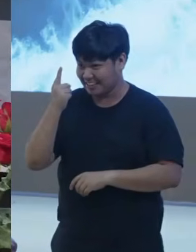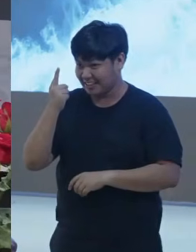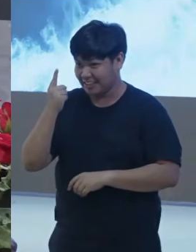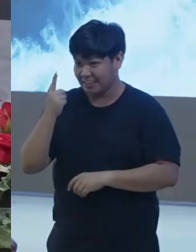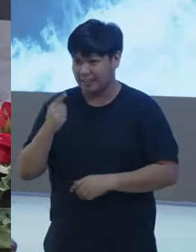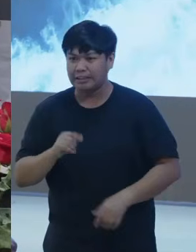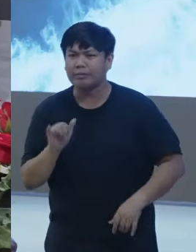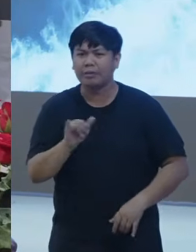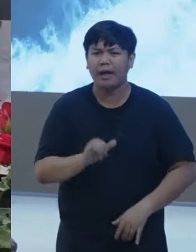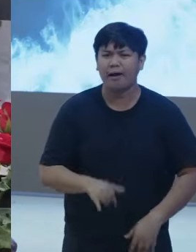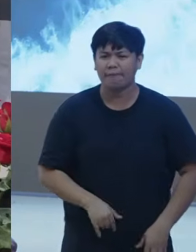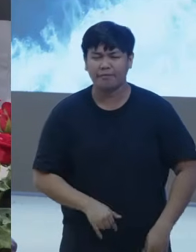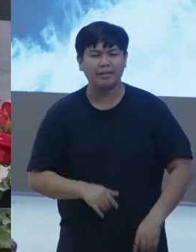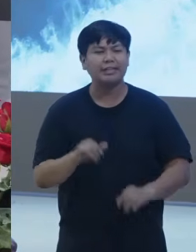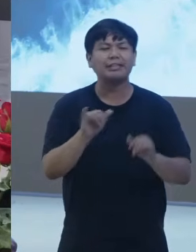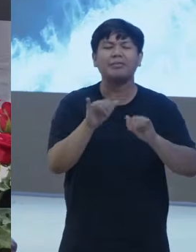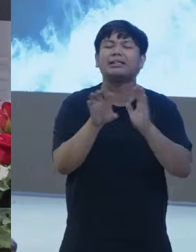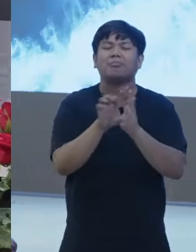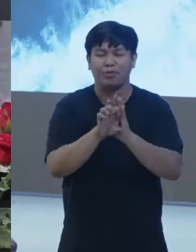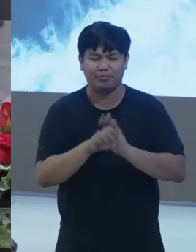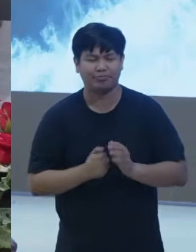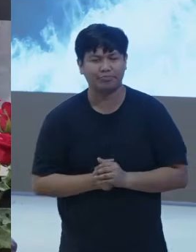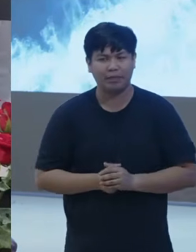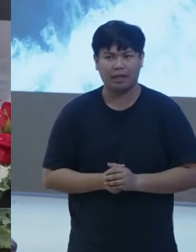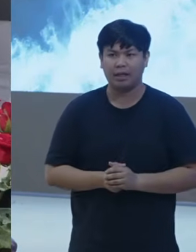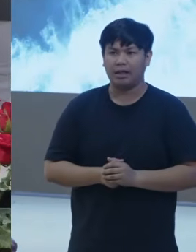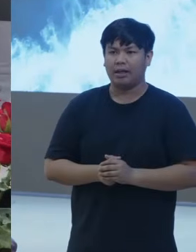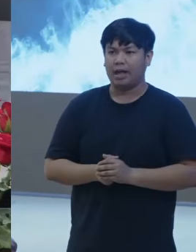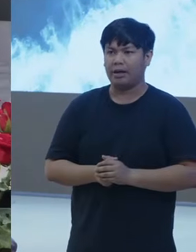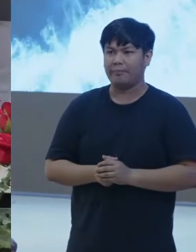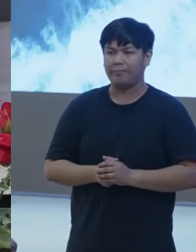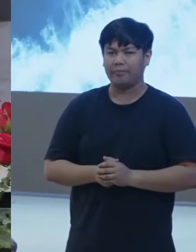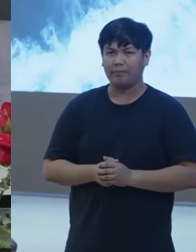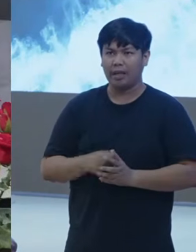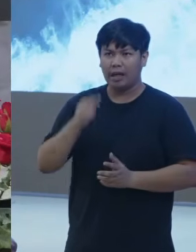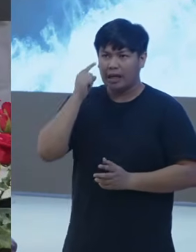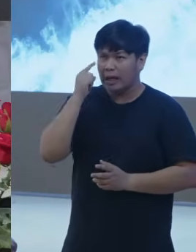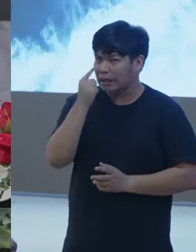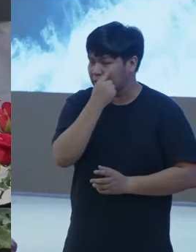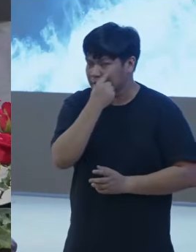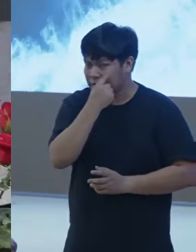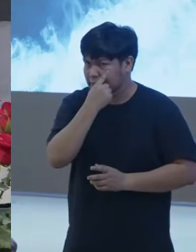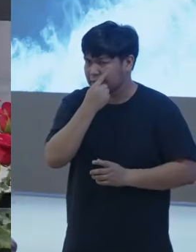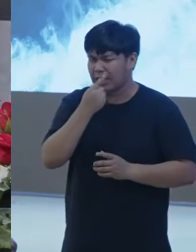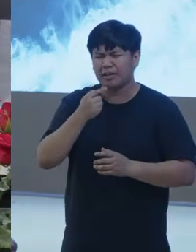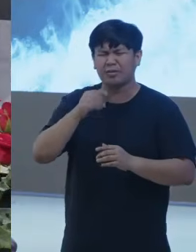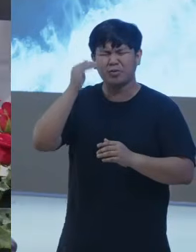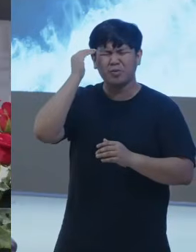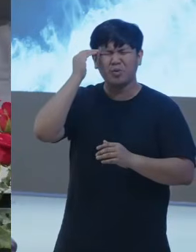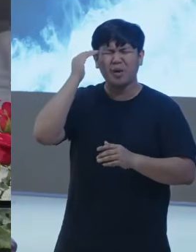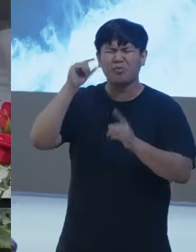ang mata? Alam niyo ba yon? Naintindihan niyo ba yung ibig sabihin na nanlilisik? No?